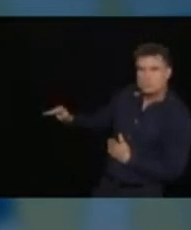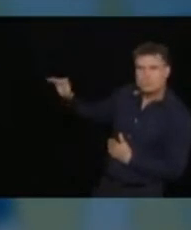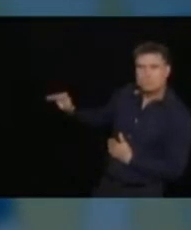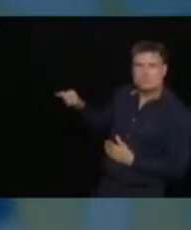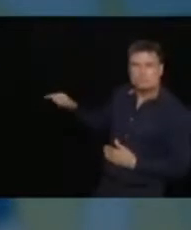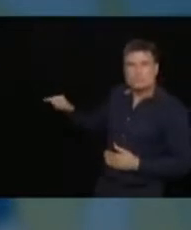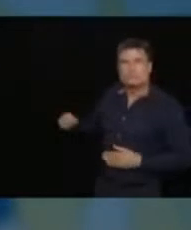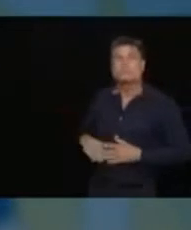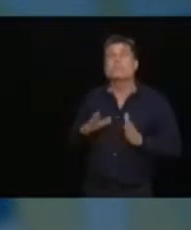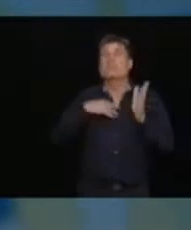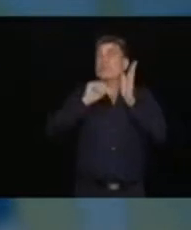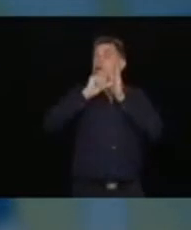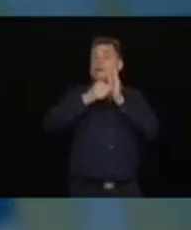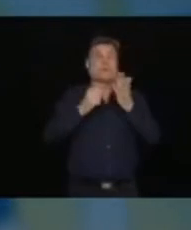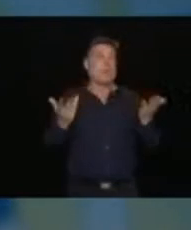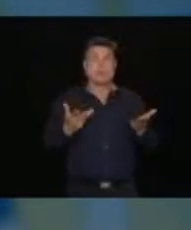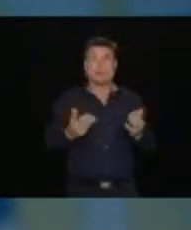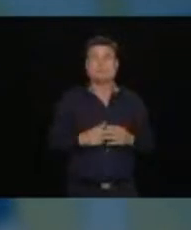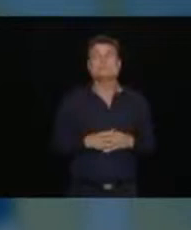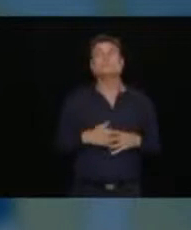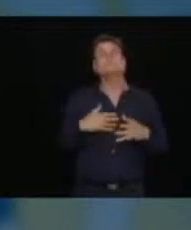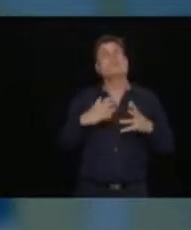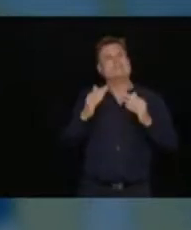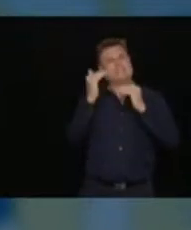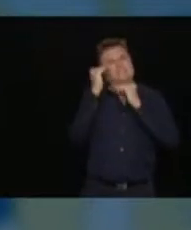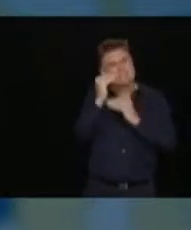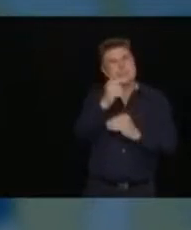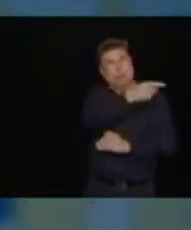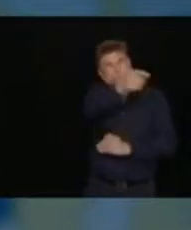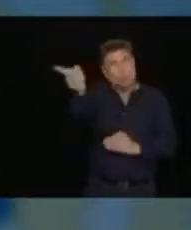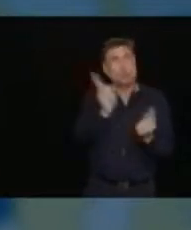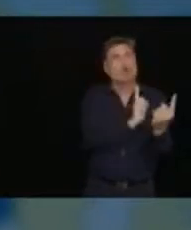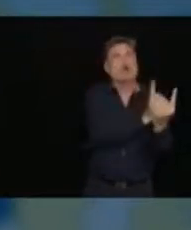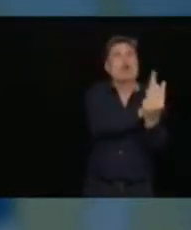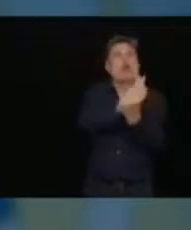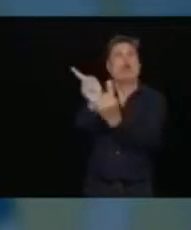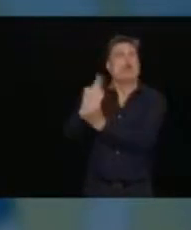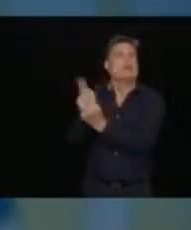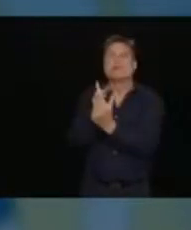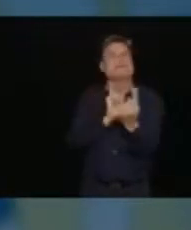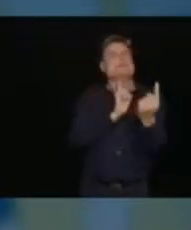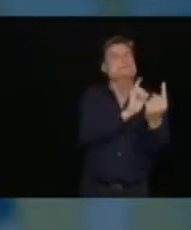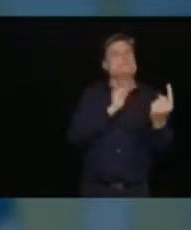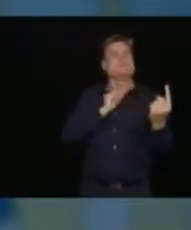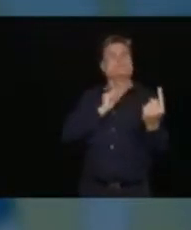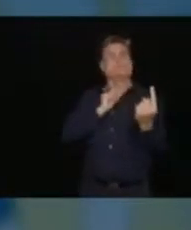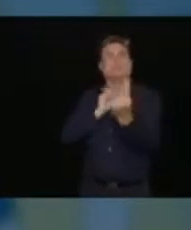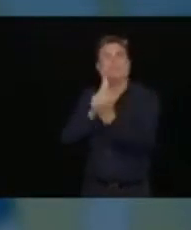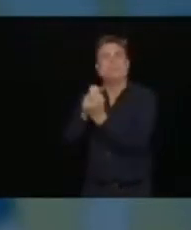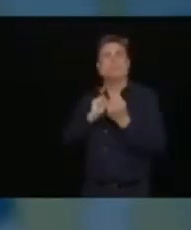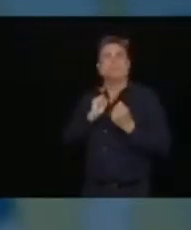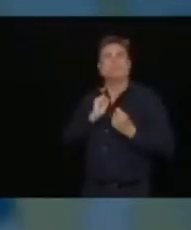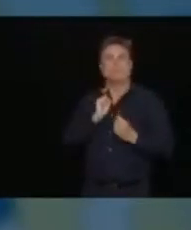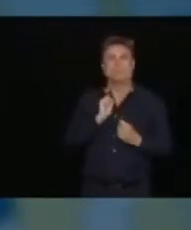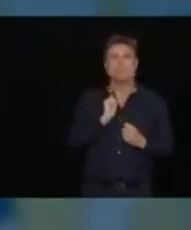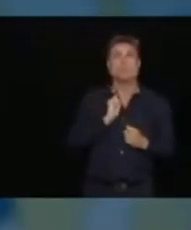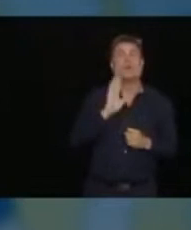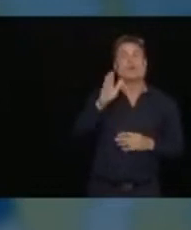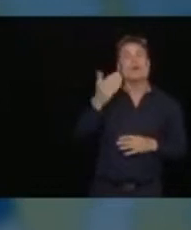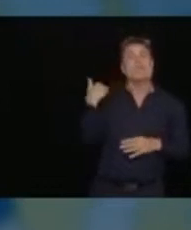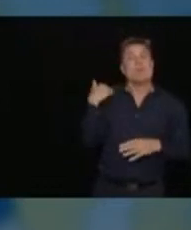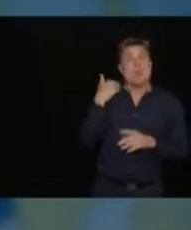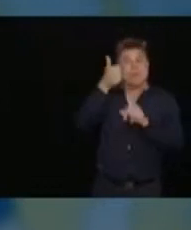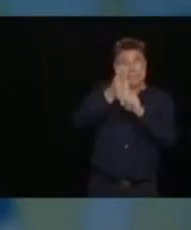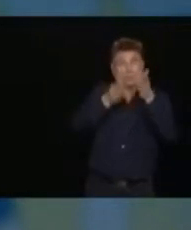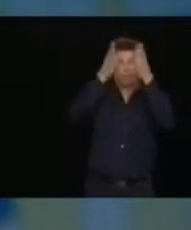again it has risen above 1. 基本上还是超过1个人，这个也是就是1个病人传几个人的一个